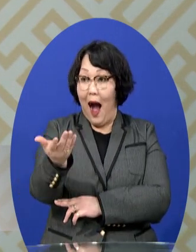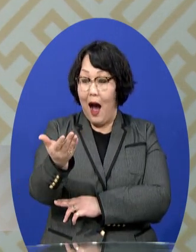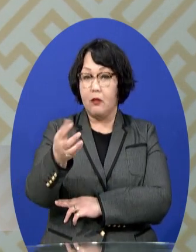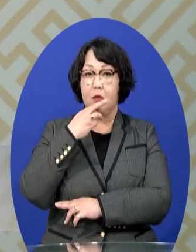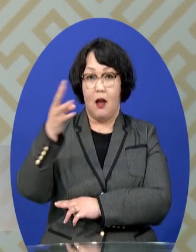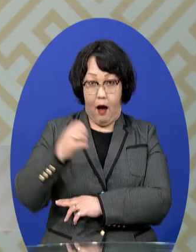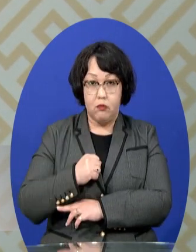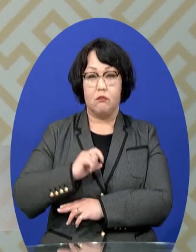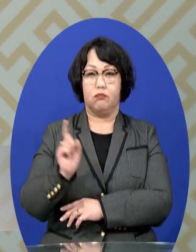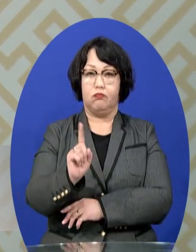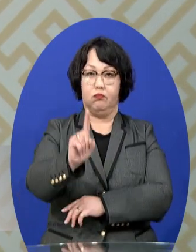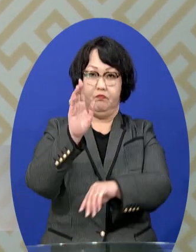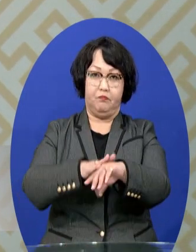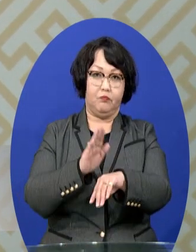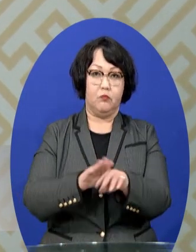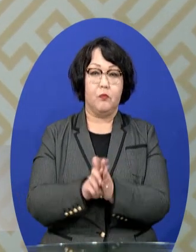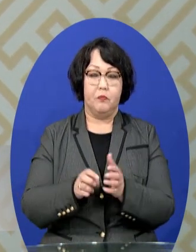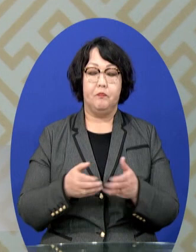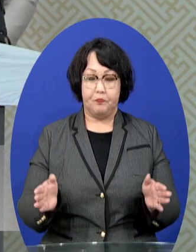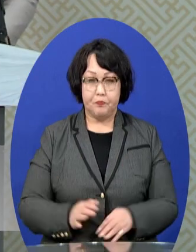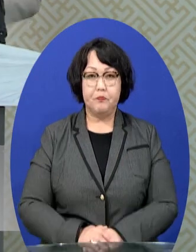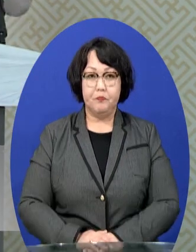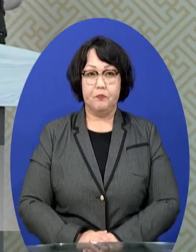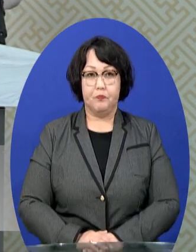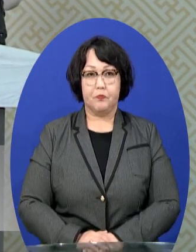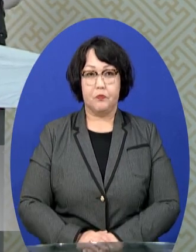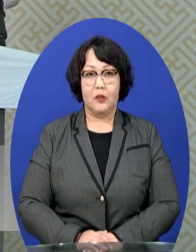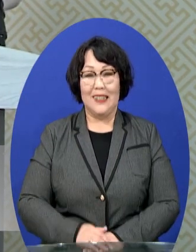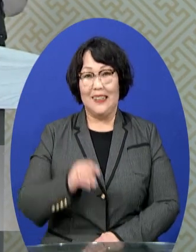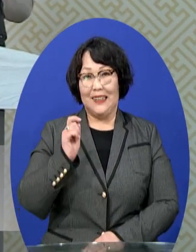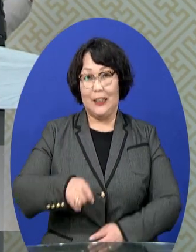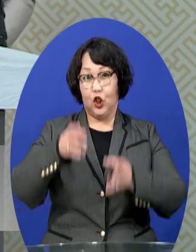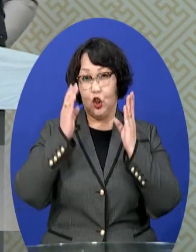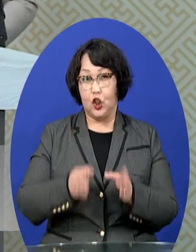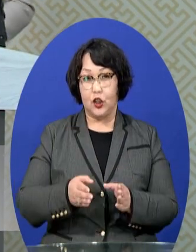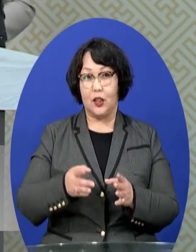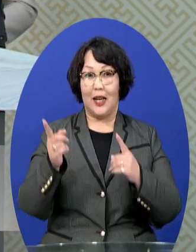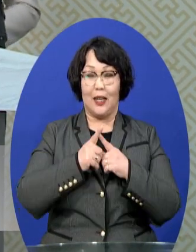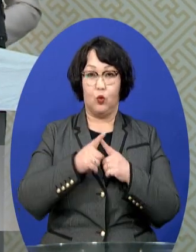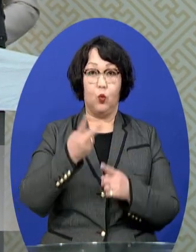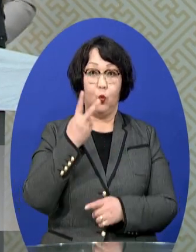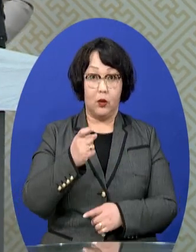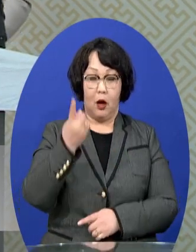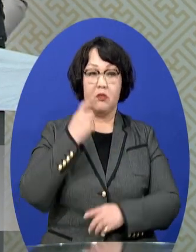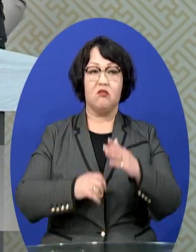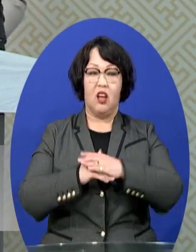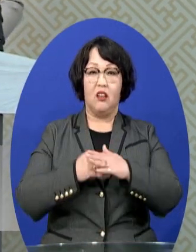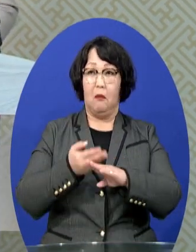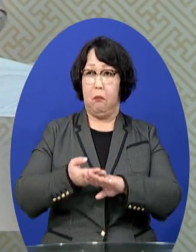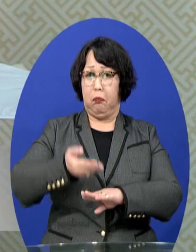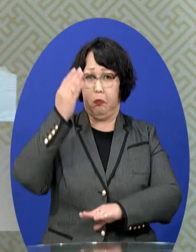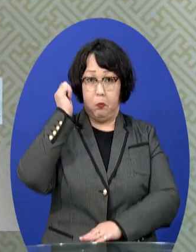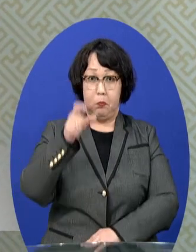энэ мэдээллийг өгөх одоо боломж бол нэгдэж байгаа гэсэн үг. Энэ тогтоосон үн бол хамгийн дээд үн юм. Хэрвээ аль нэг эмийн